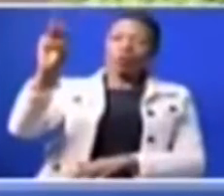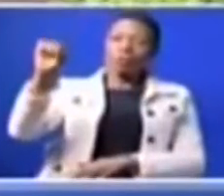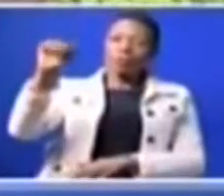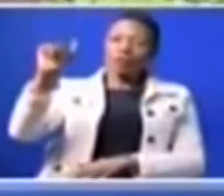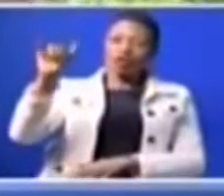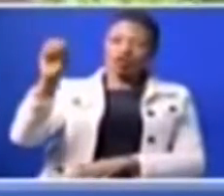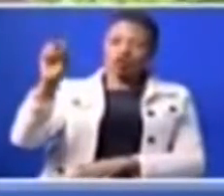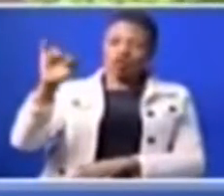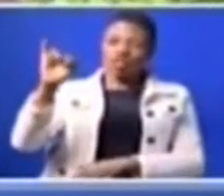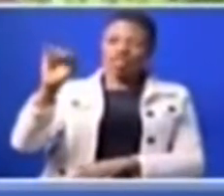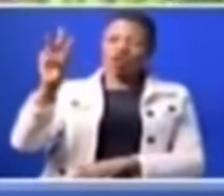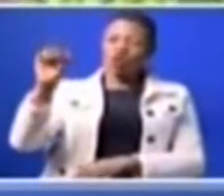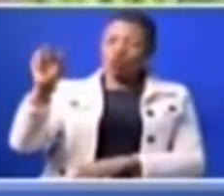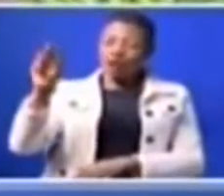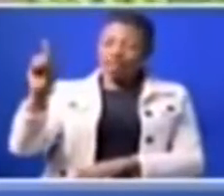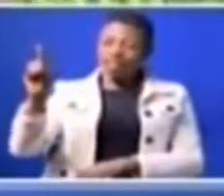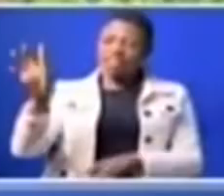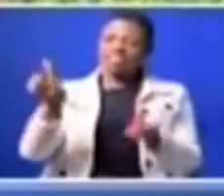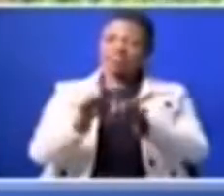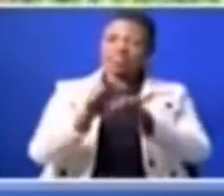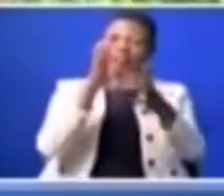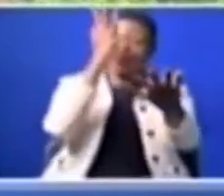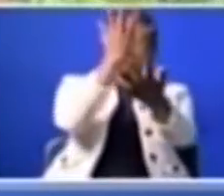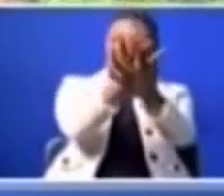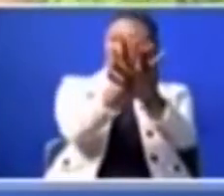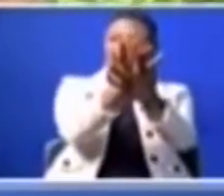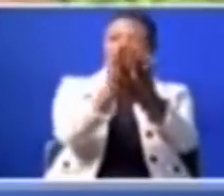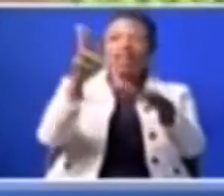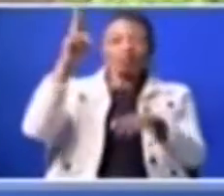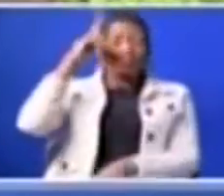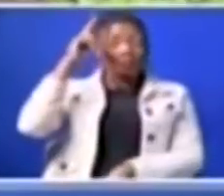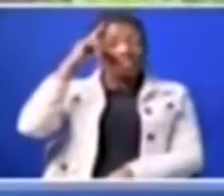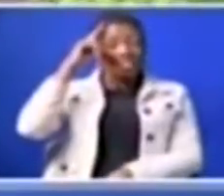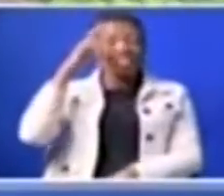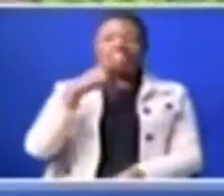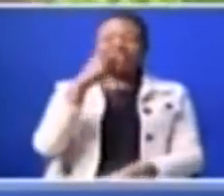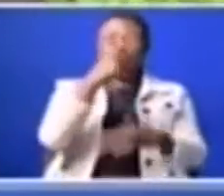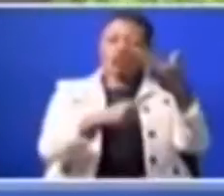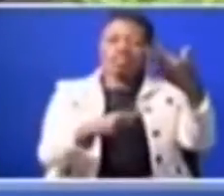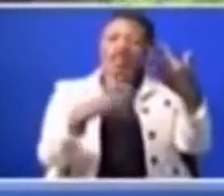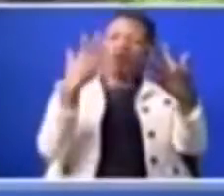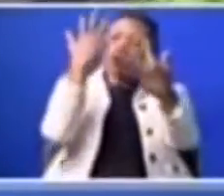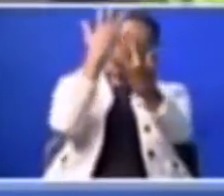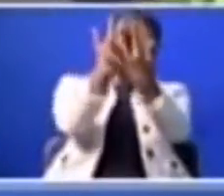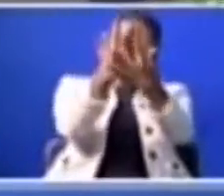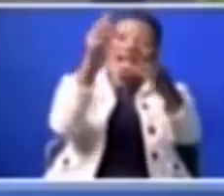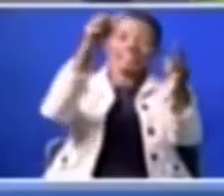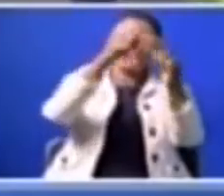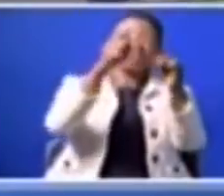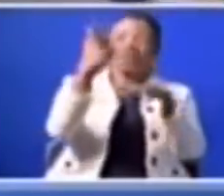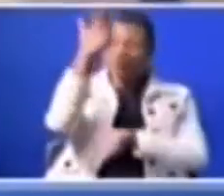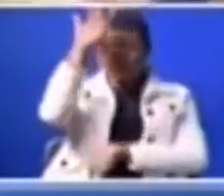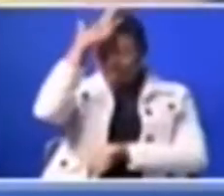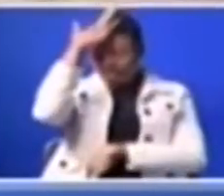mauaji katika eneo la Matungu, Libena Sodor, pia yupo kizimbani na maafisa wa polisi wanasema watawashikilia watatu hao hadi siku ya Jumatatu